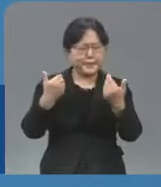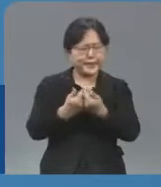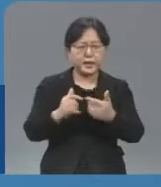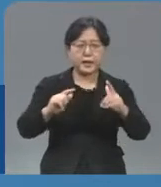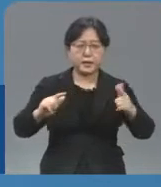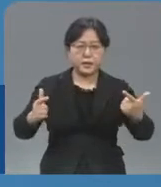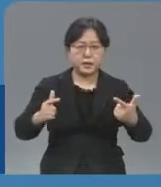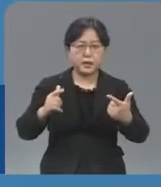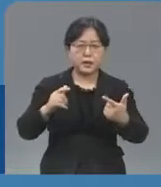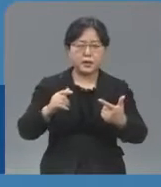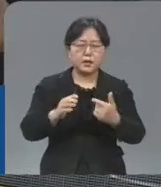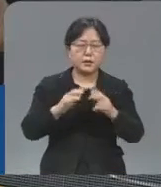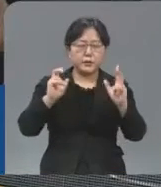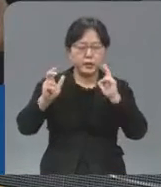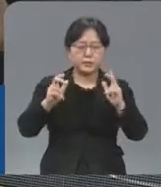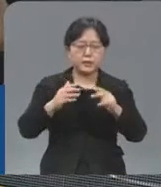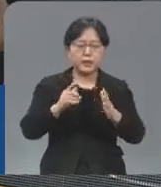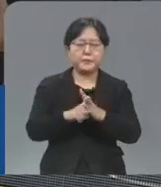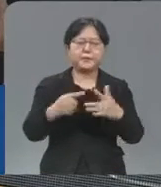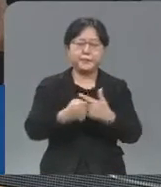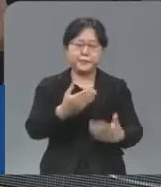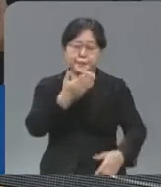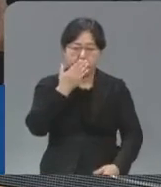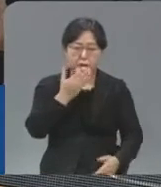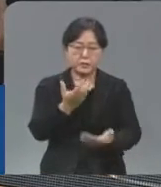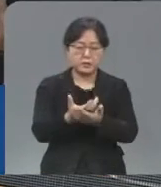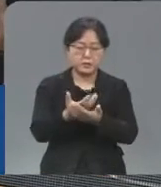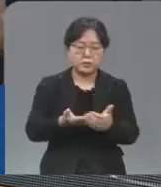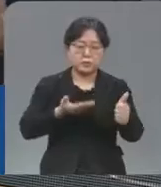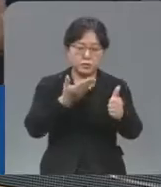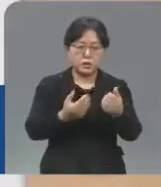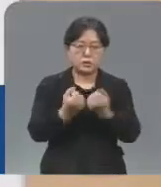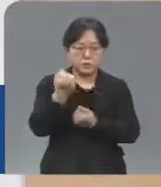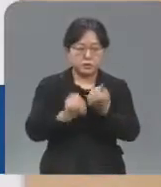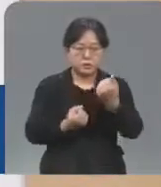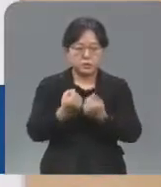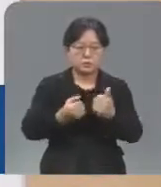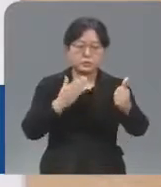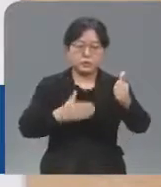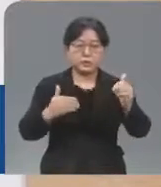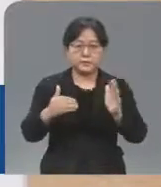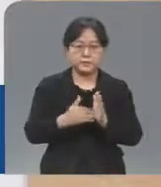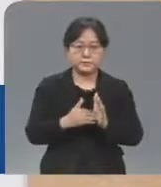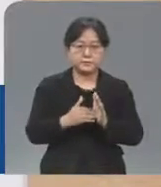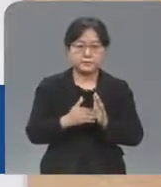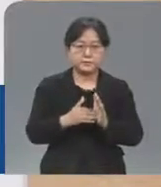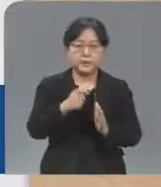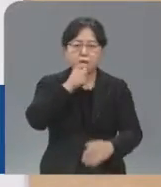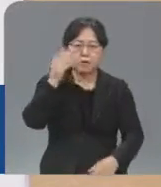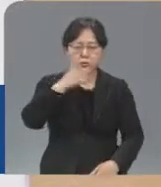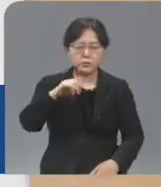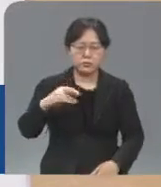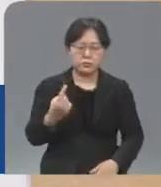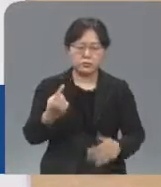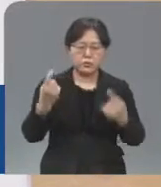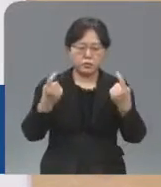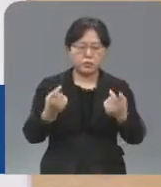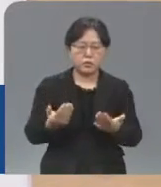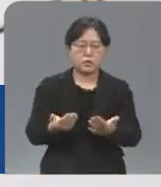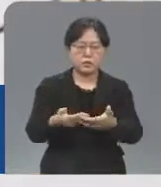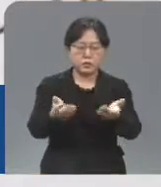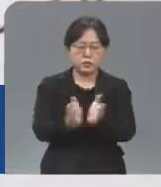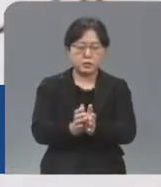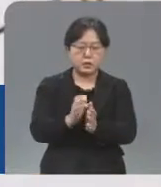아닌 미래 에셋이 수용할 수 있는 자료를 제시해 설득해 줄 것을 촉구했습니다. 여수 경도 해양 관광